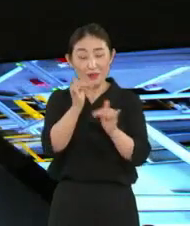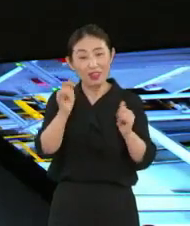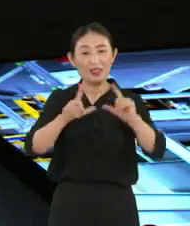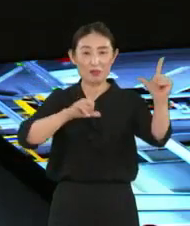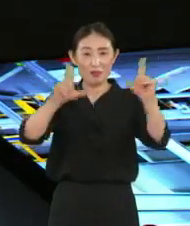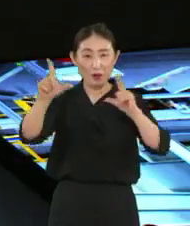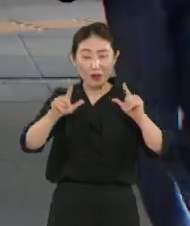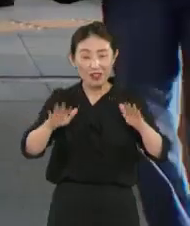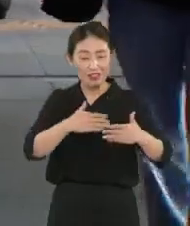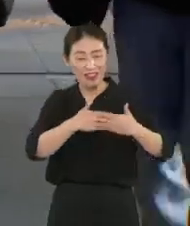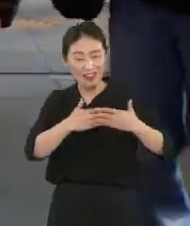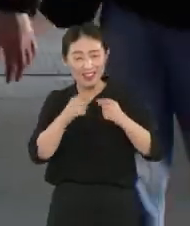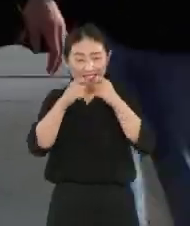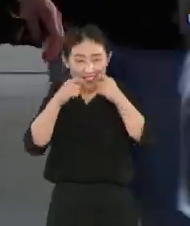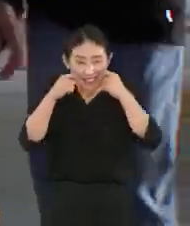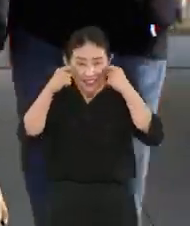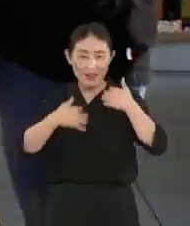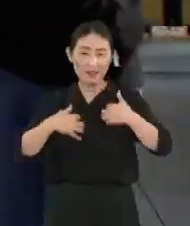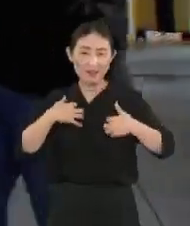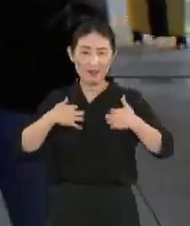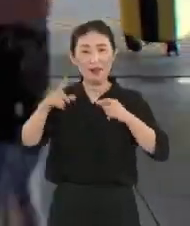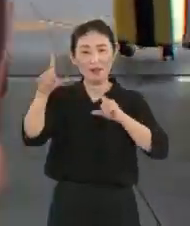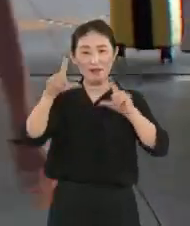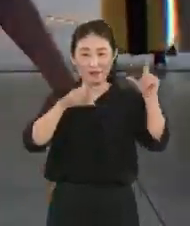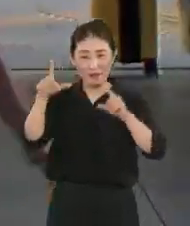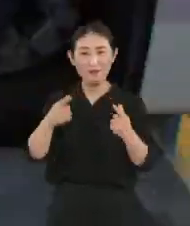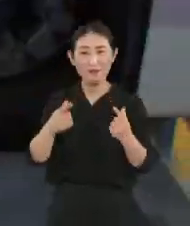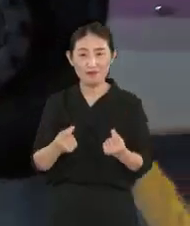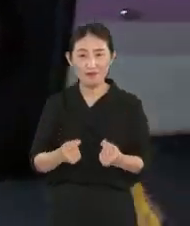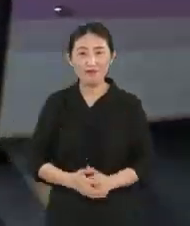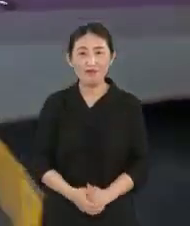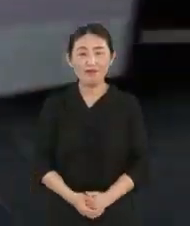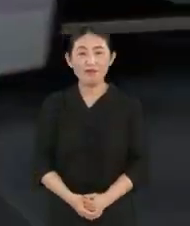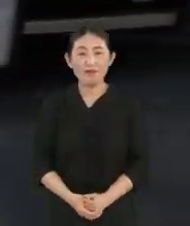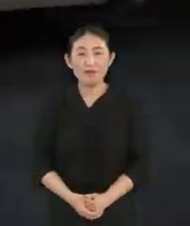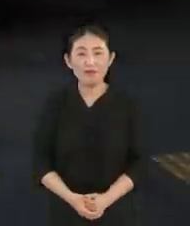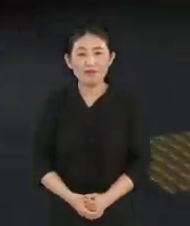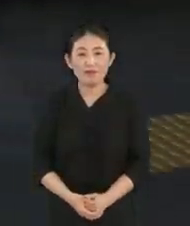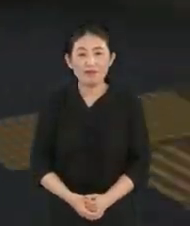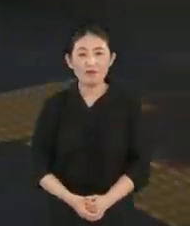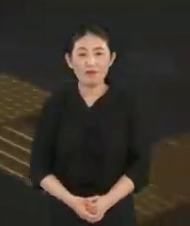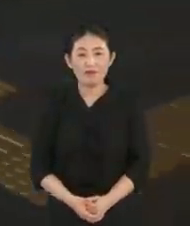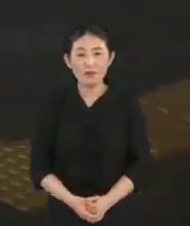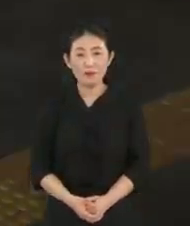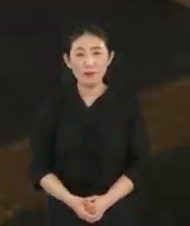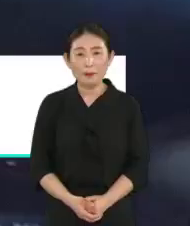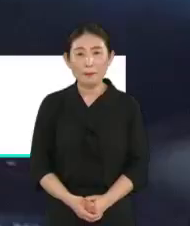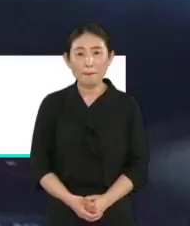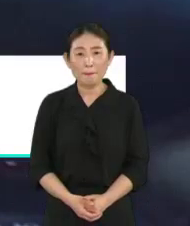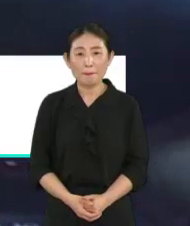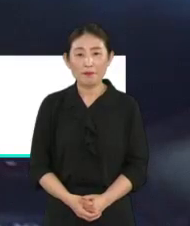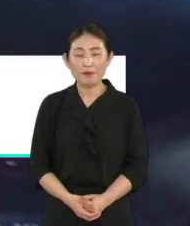설레임과 여유가 가득했습니다 tjb 김성민 입니다